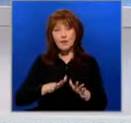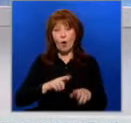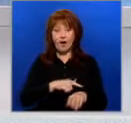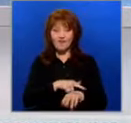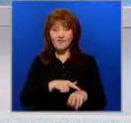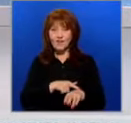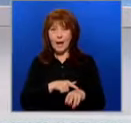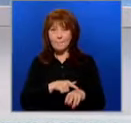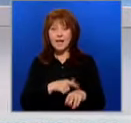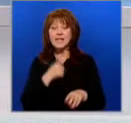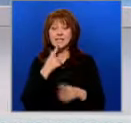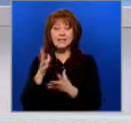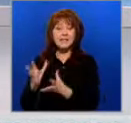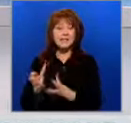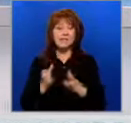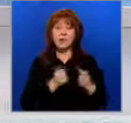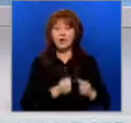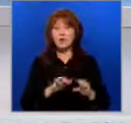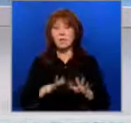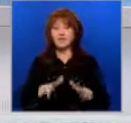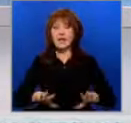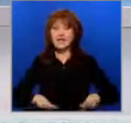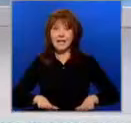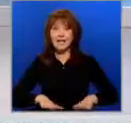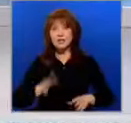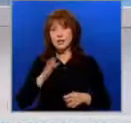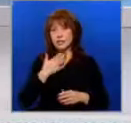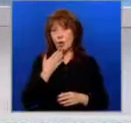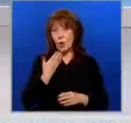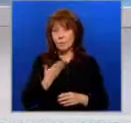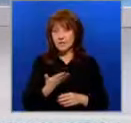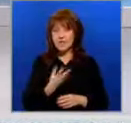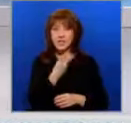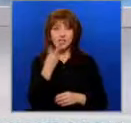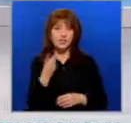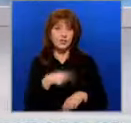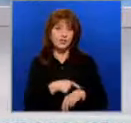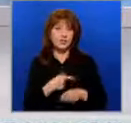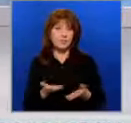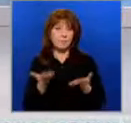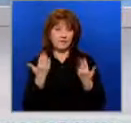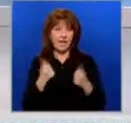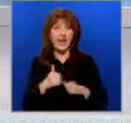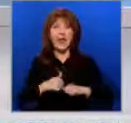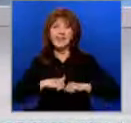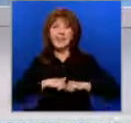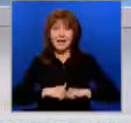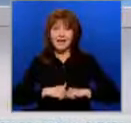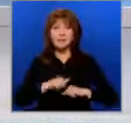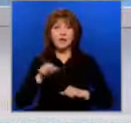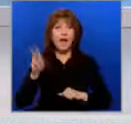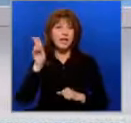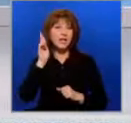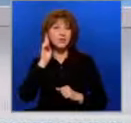се евакуират цивилни от зоната на военните действия, ще бъдат обявени поне 3 часа предварително. Директорите на разузнаването